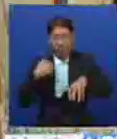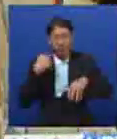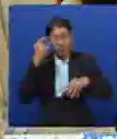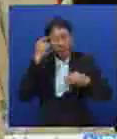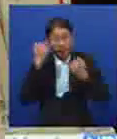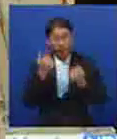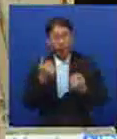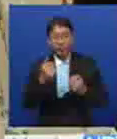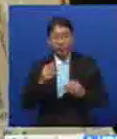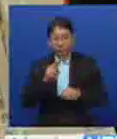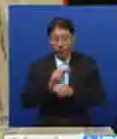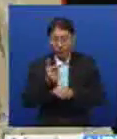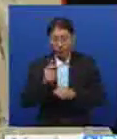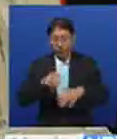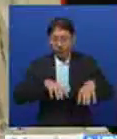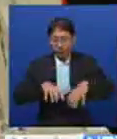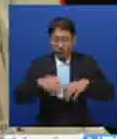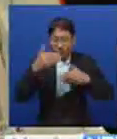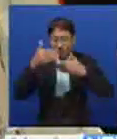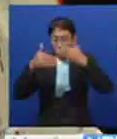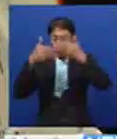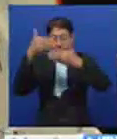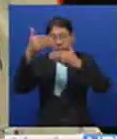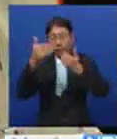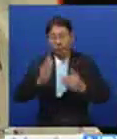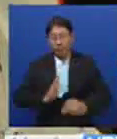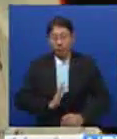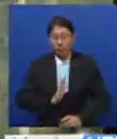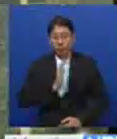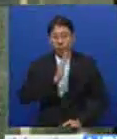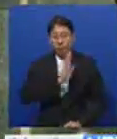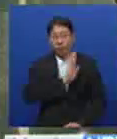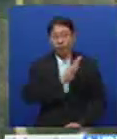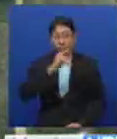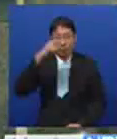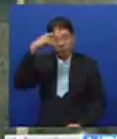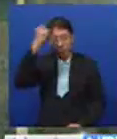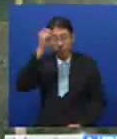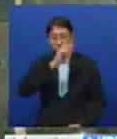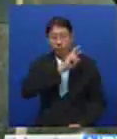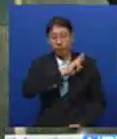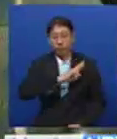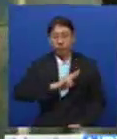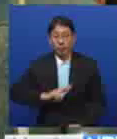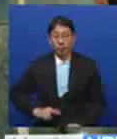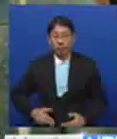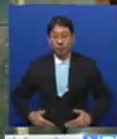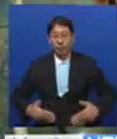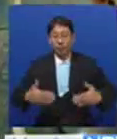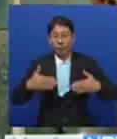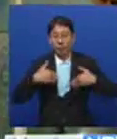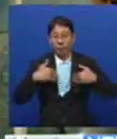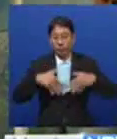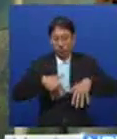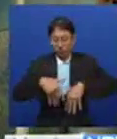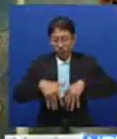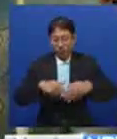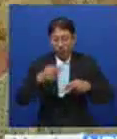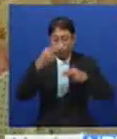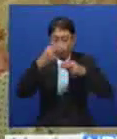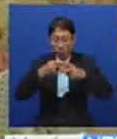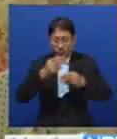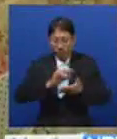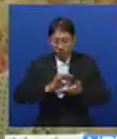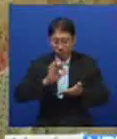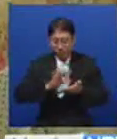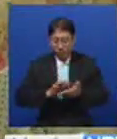ลโดยภายในงานมีการจัดกิจกรรมนิทรรศการเฉลิมพระเกียรติพระคุณแม่ก่อร่างสร้างชีวิตเพื่อให้ประชาชนที่มาร่วมงานได้ลงนามถว